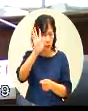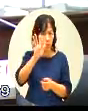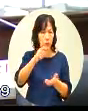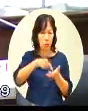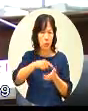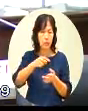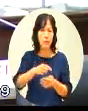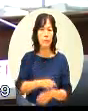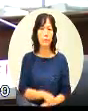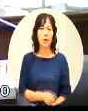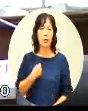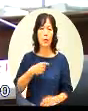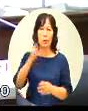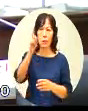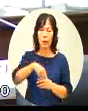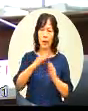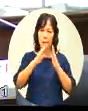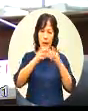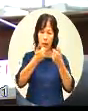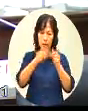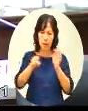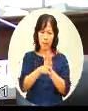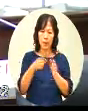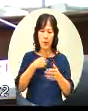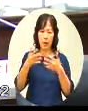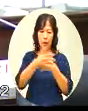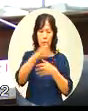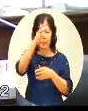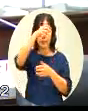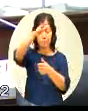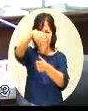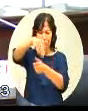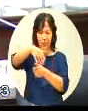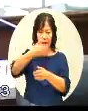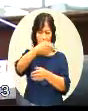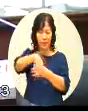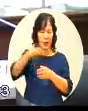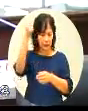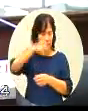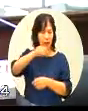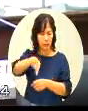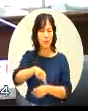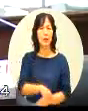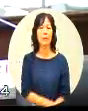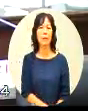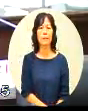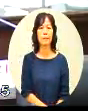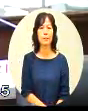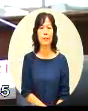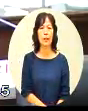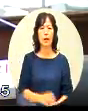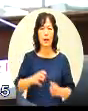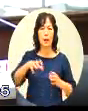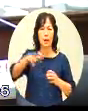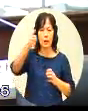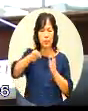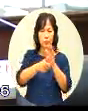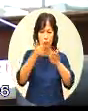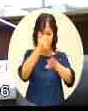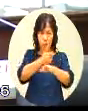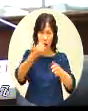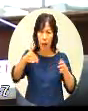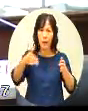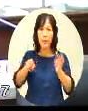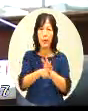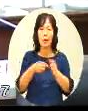我来议会的时候被一位交通警察拦下来，那是早上，我想局长还没有就任的时候，他